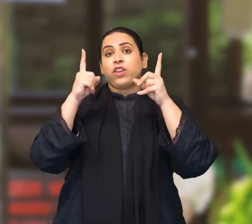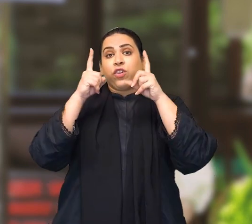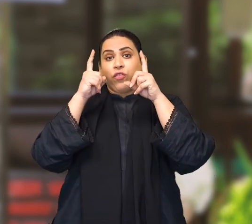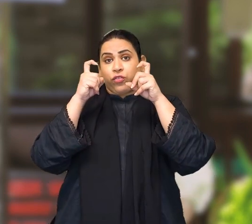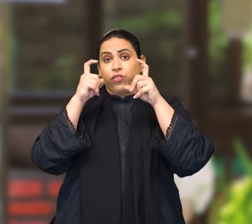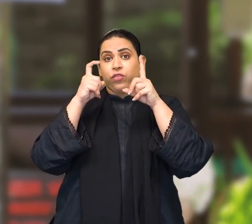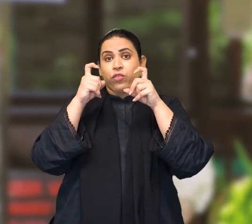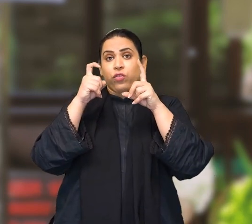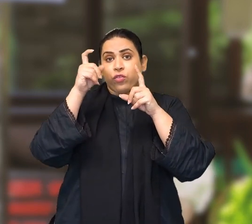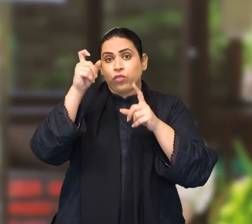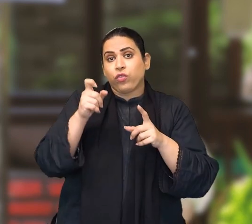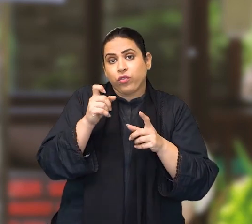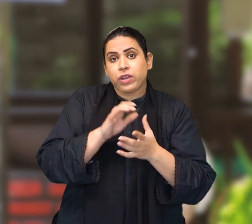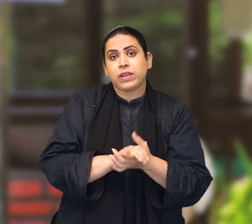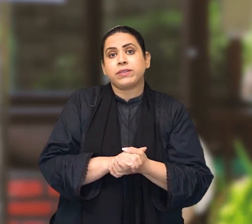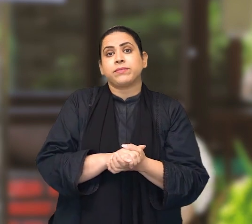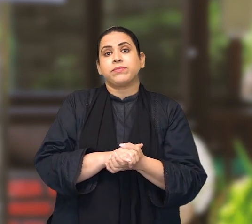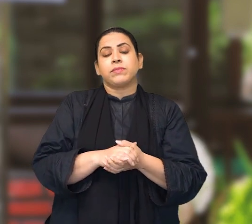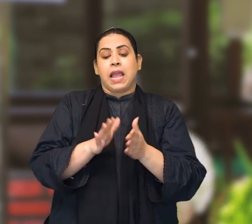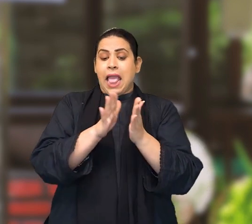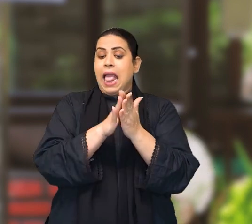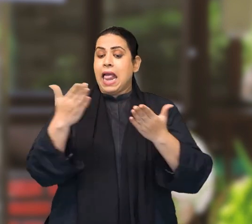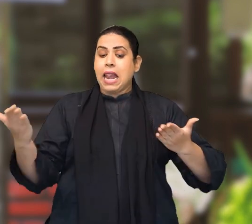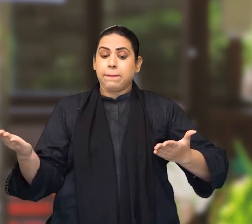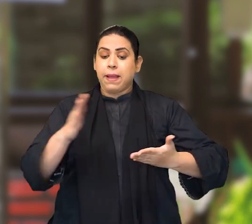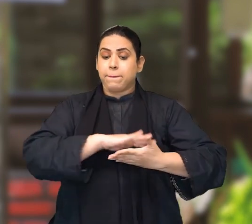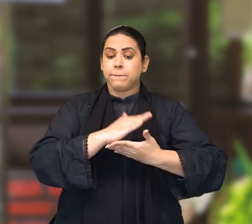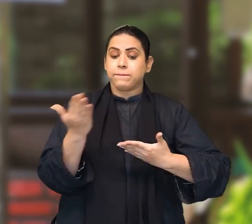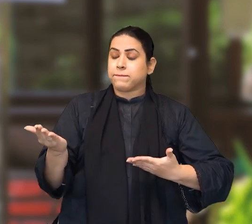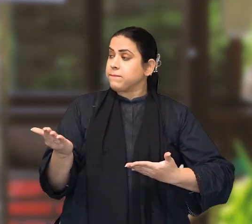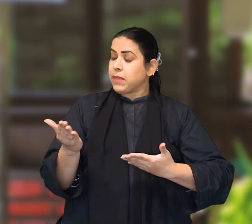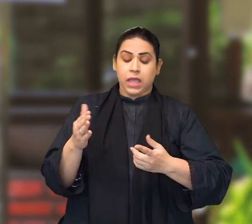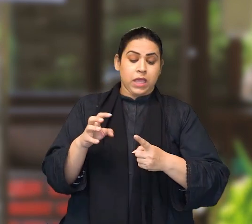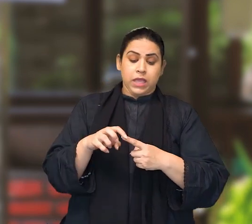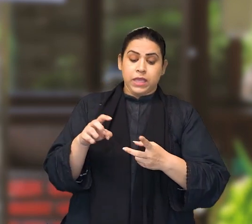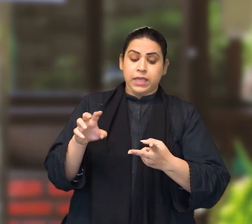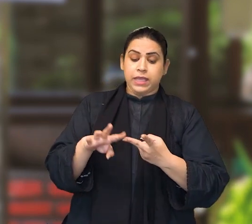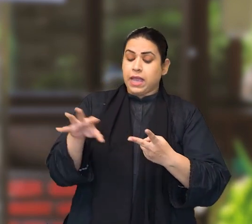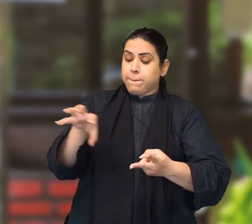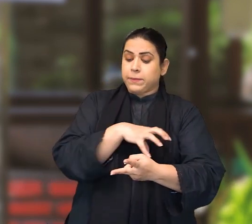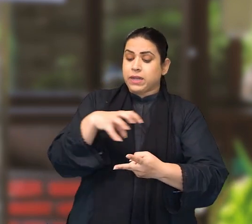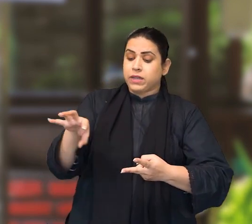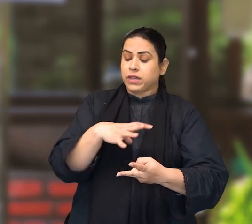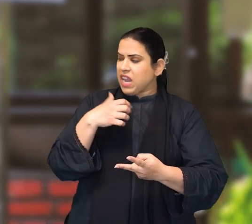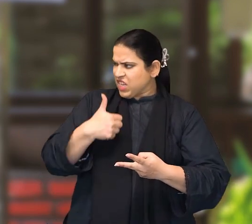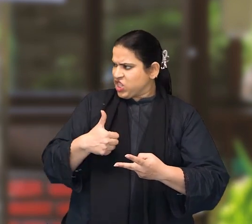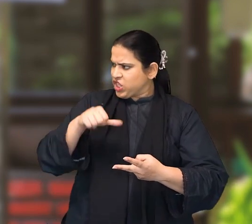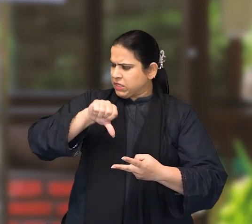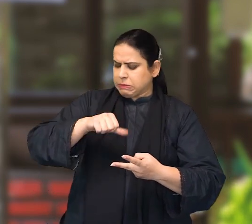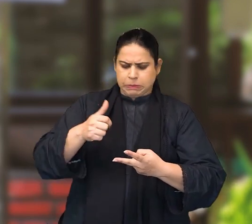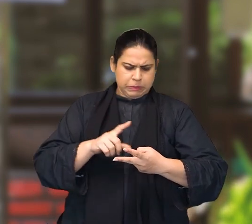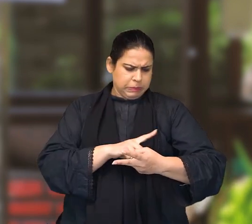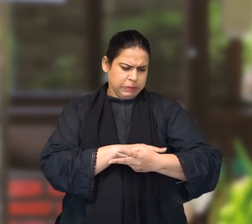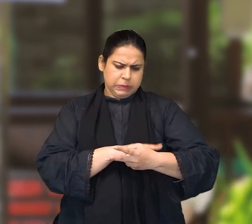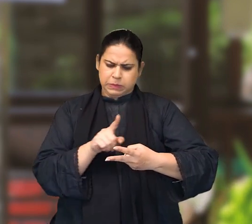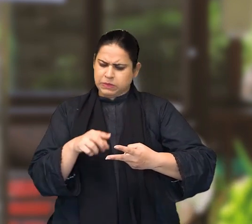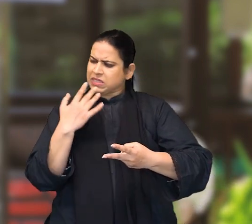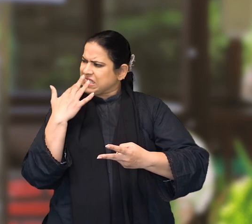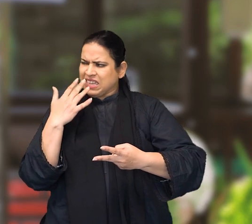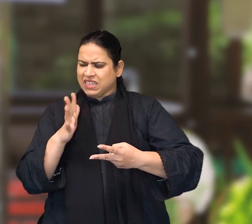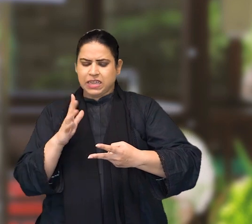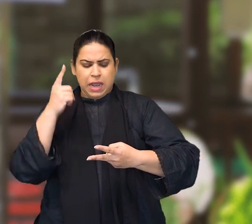photography, you need to see their albums, you need to see कि printing quality कैसी है, you need to check their full